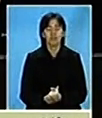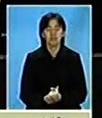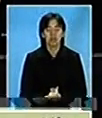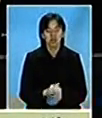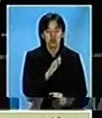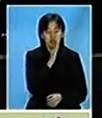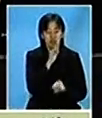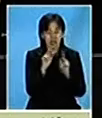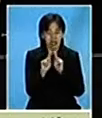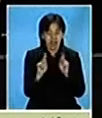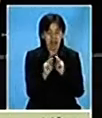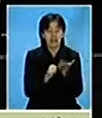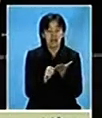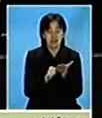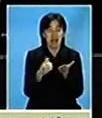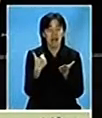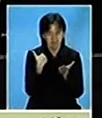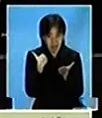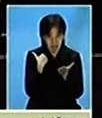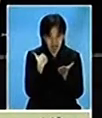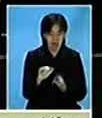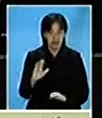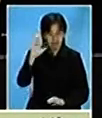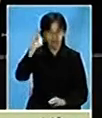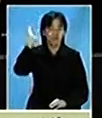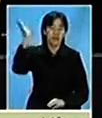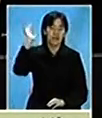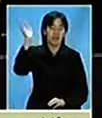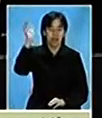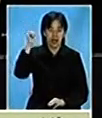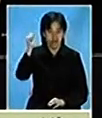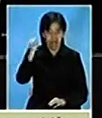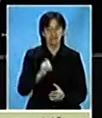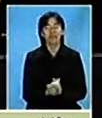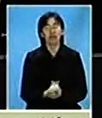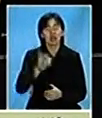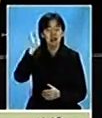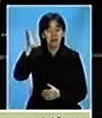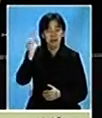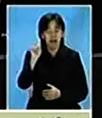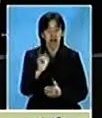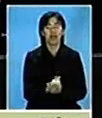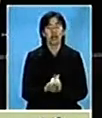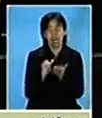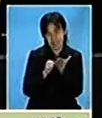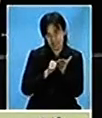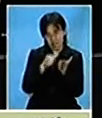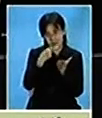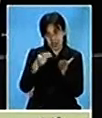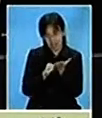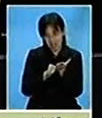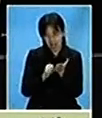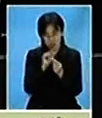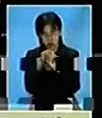ากรรมธิการมีการแก้ไขท่านสามารถที่จะขออภิปรายได้ทุกคนนะครับอภิปรายได้เฉพาะคำที่แก้ไขนะครับท่านอย่าไป